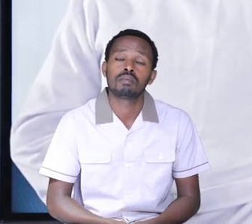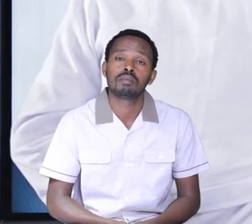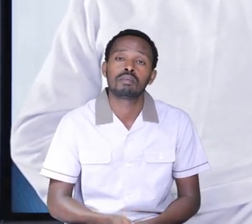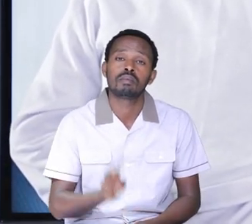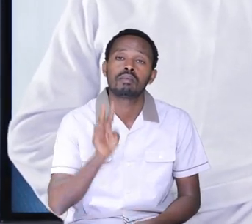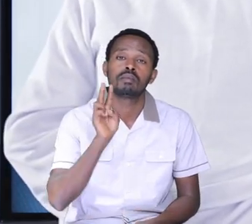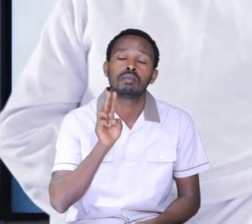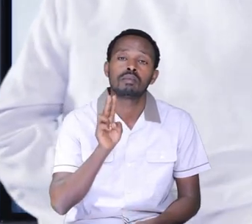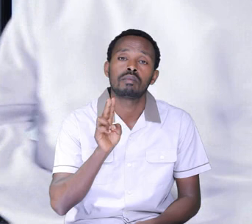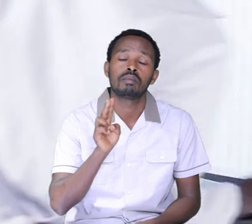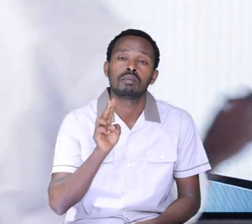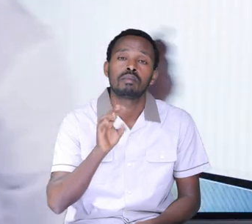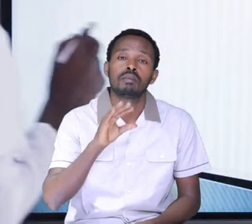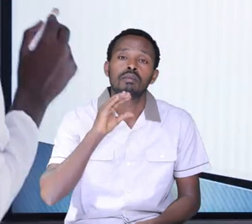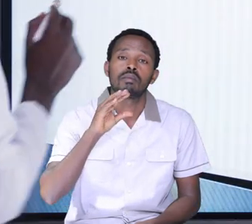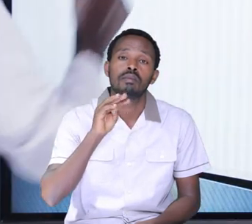lama sentimetr